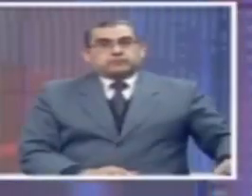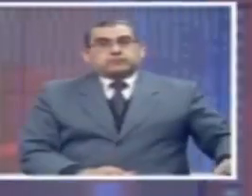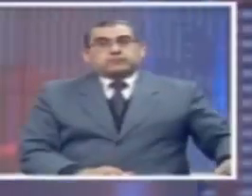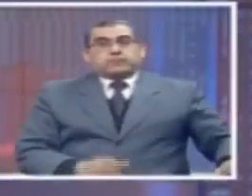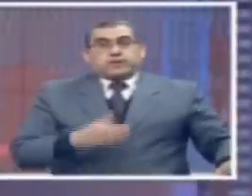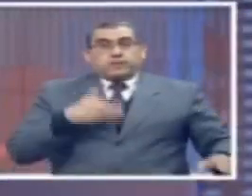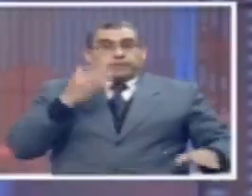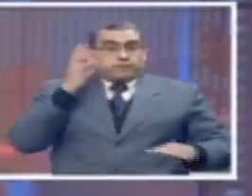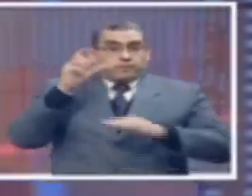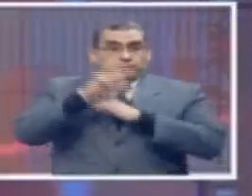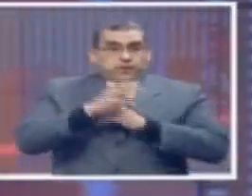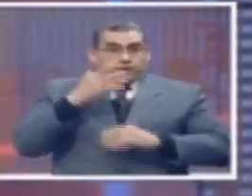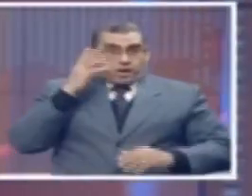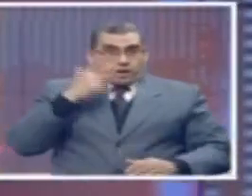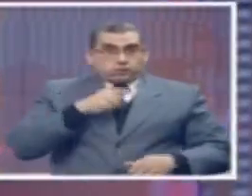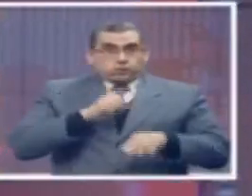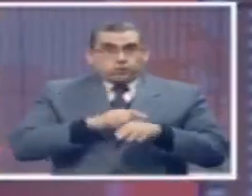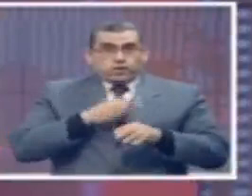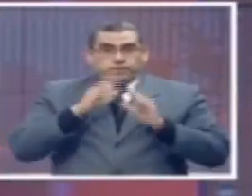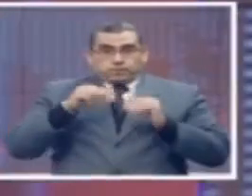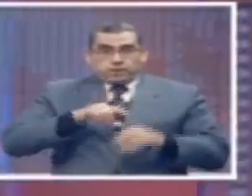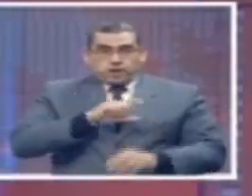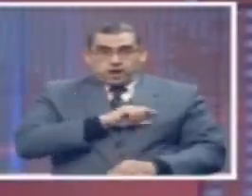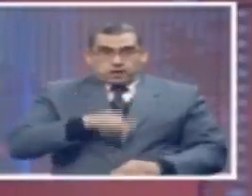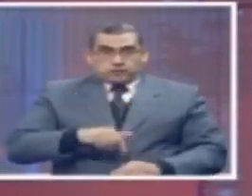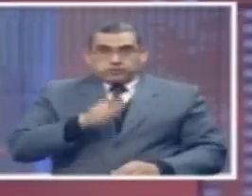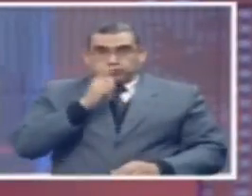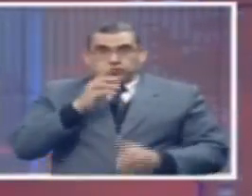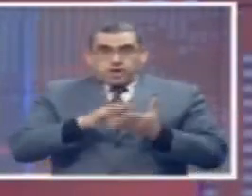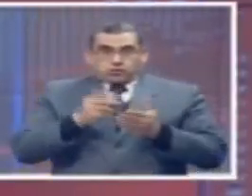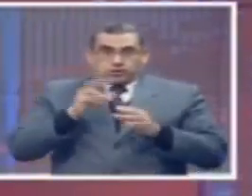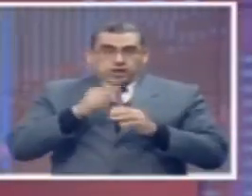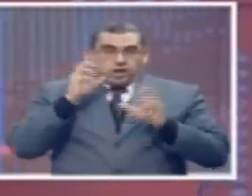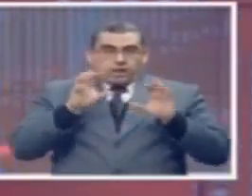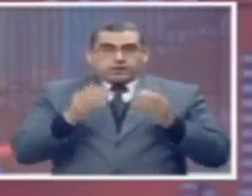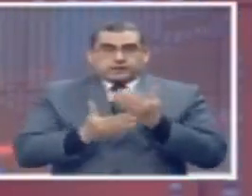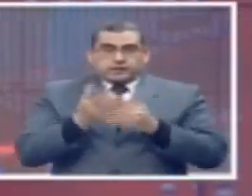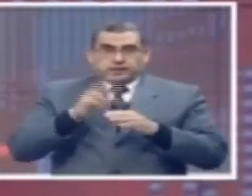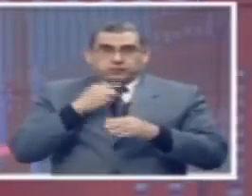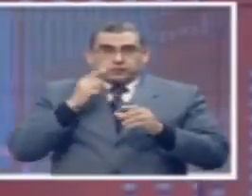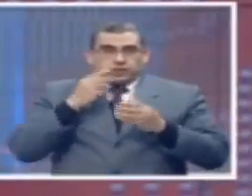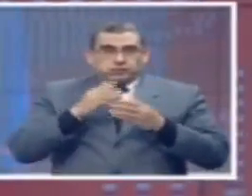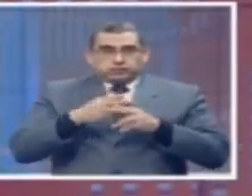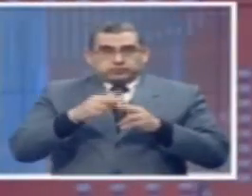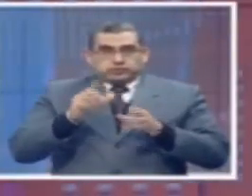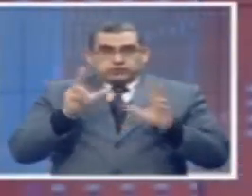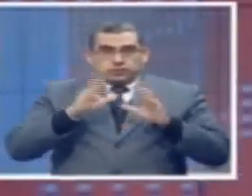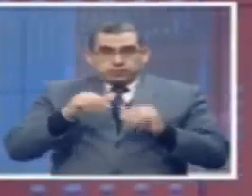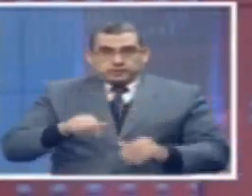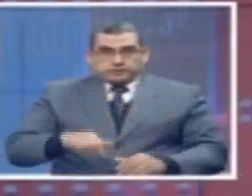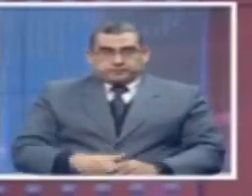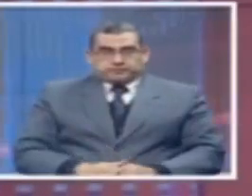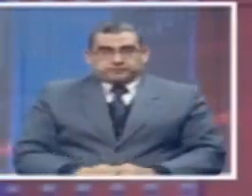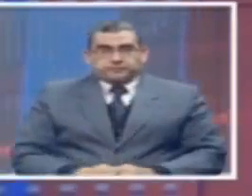بعد أن أذن لصلاة المغرب حسب التوقيت المحلي لمدينة القاهرة، نواصل سيداتي وسادتي تقديم نشرة الأخبار من التلفزيون